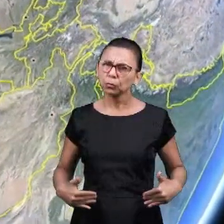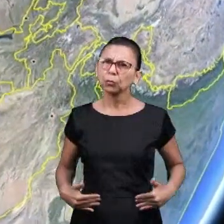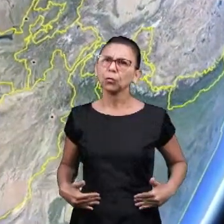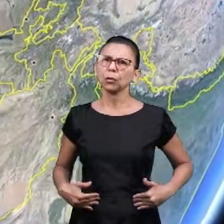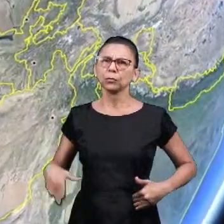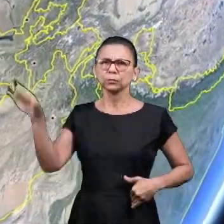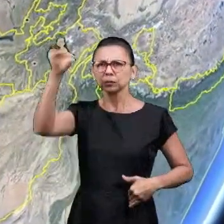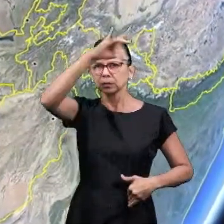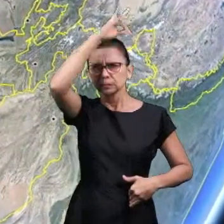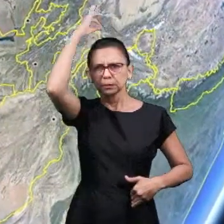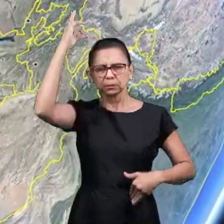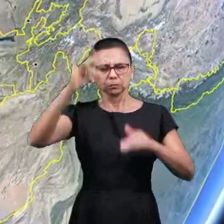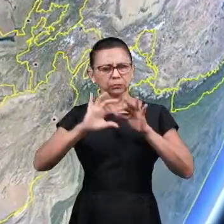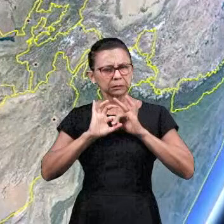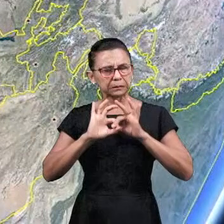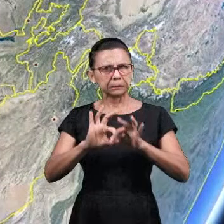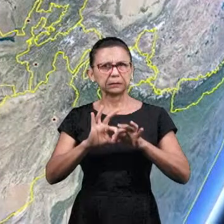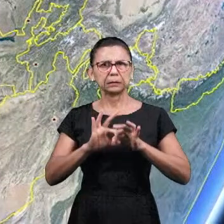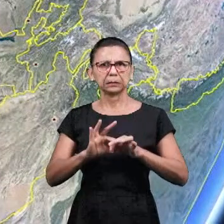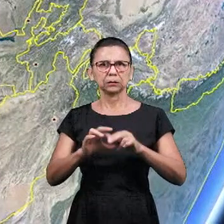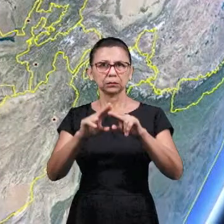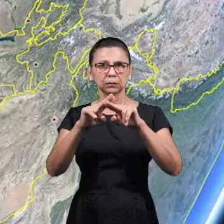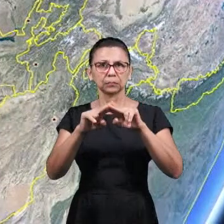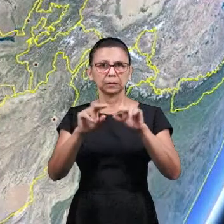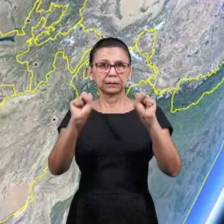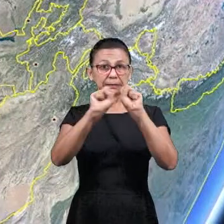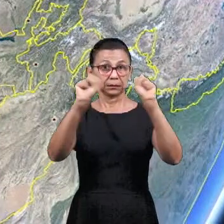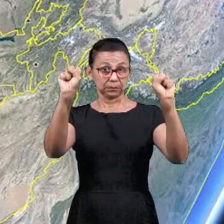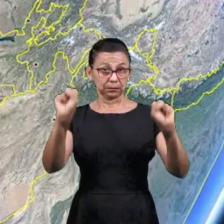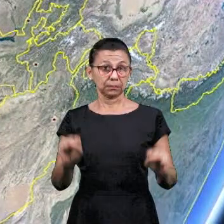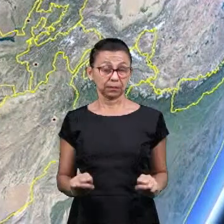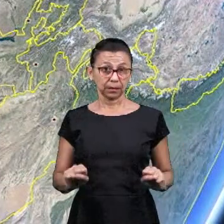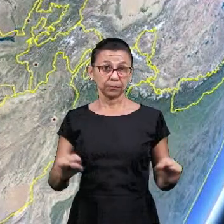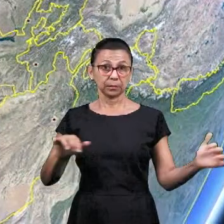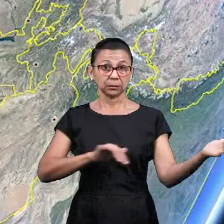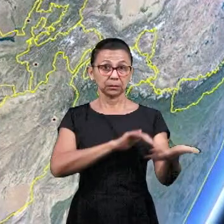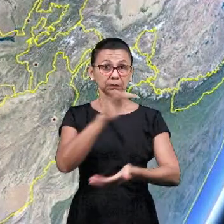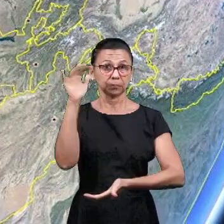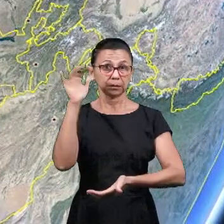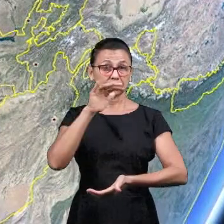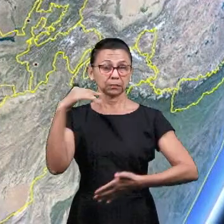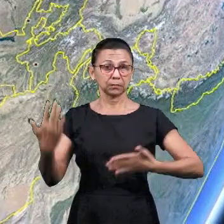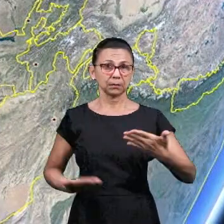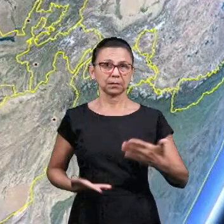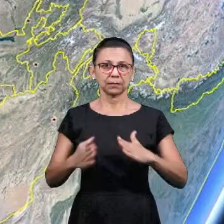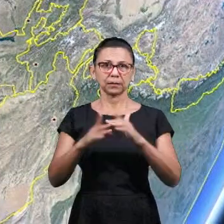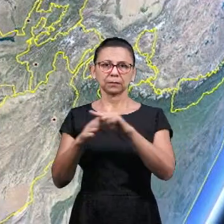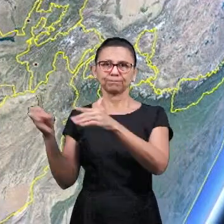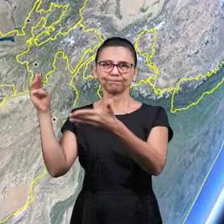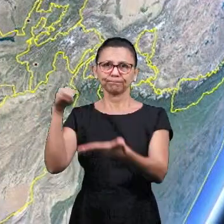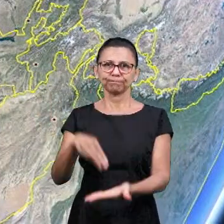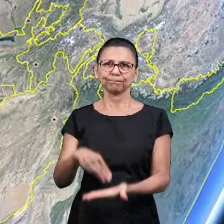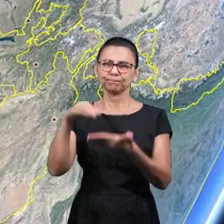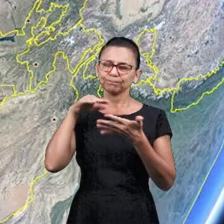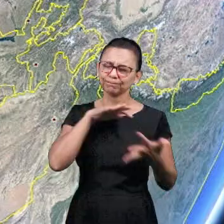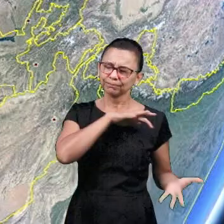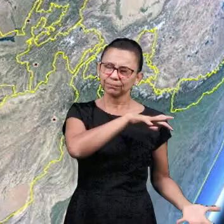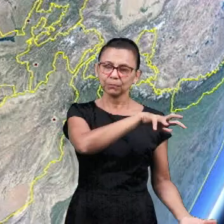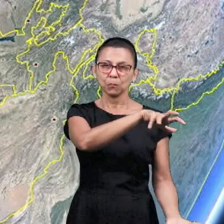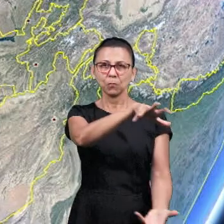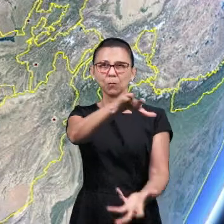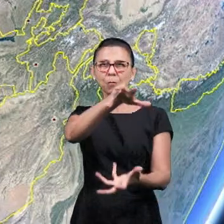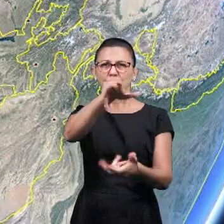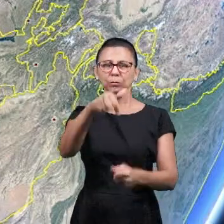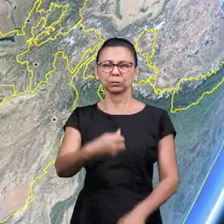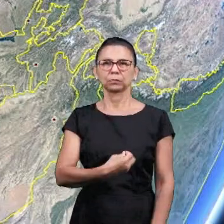même esprit. À travers le système de transmission, les membres de l'Église chrétienne Maranatha de toute la planète vivent